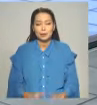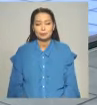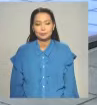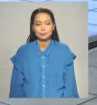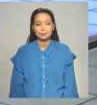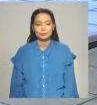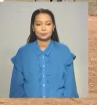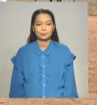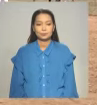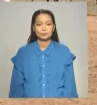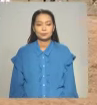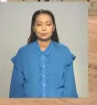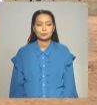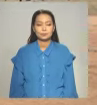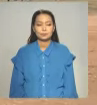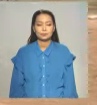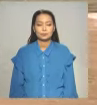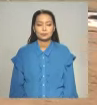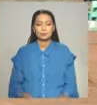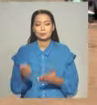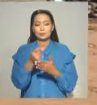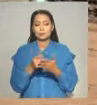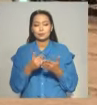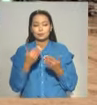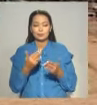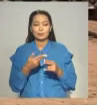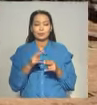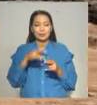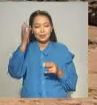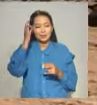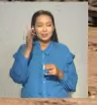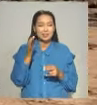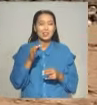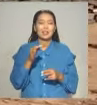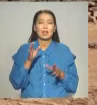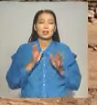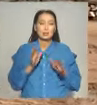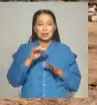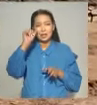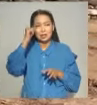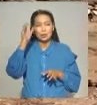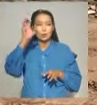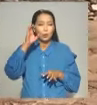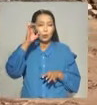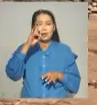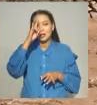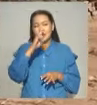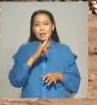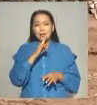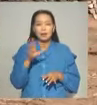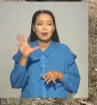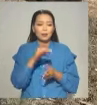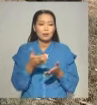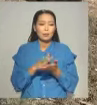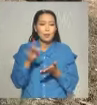Дороняк расскажет. Художники из Канады, Германии, Франции, Бенина, Румынии, Грузии, Кыргызстана, Узбекистана и Казахстана знакомятся